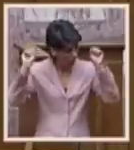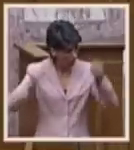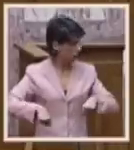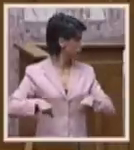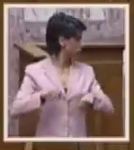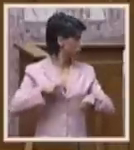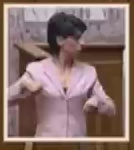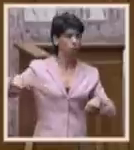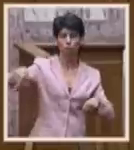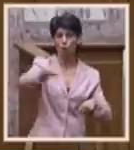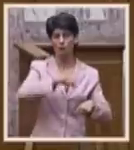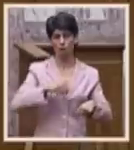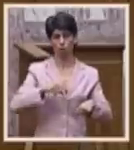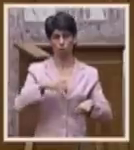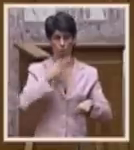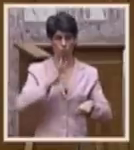εθνικής συνεννόησης ότι